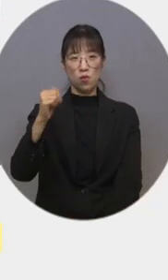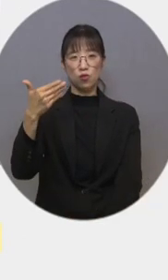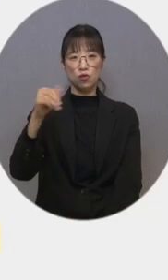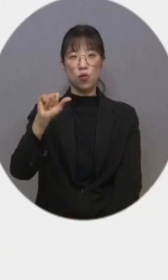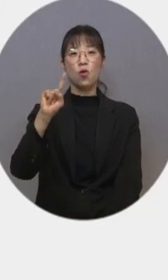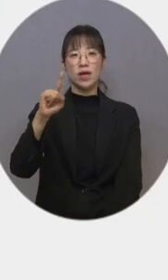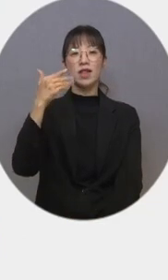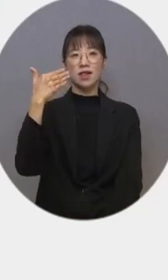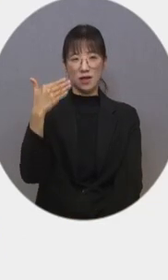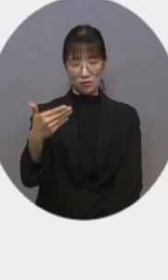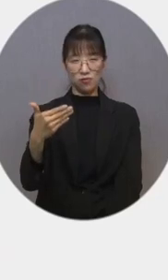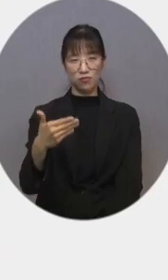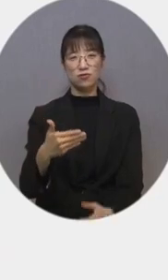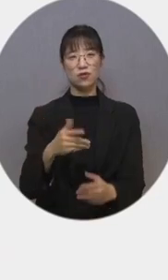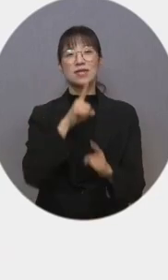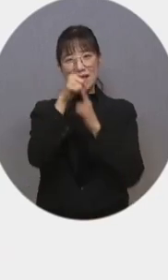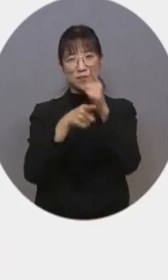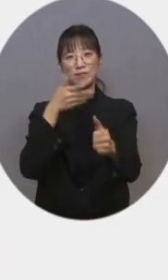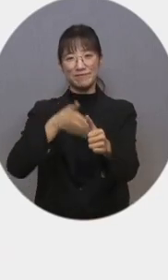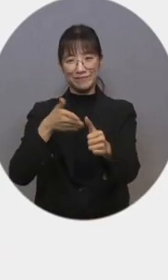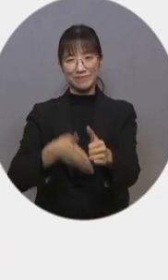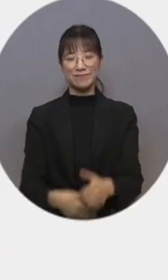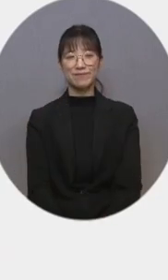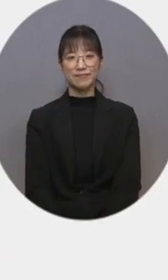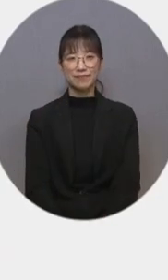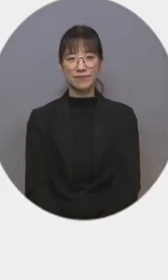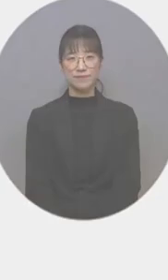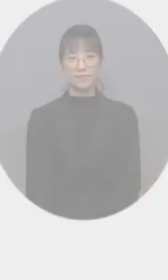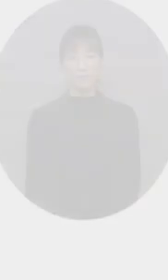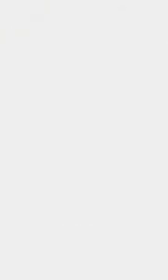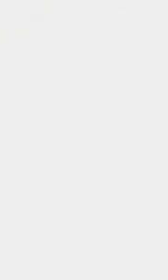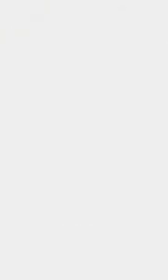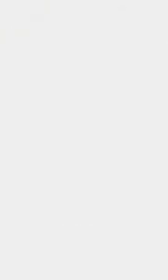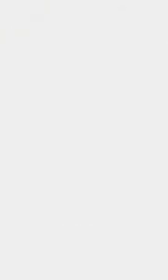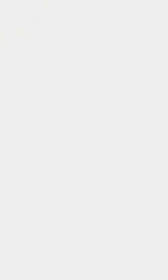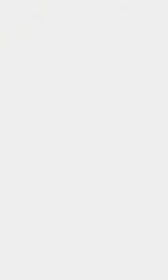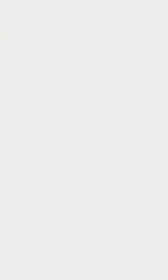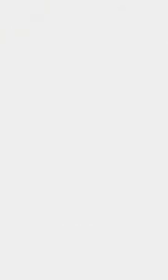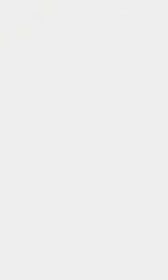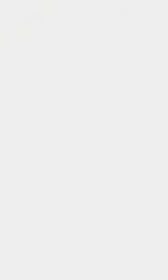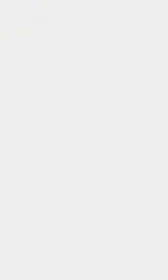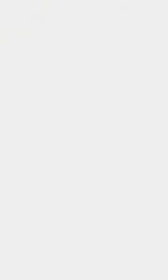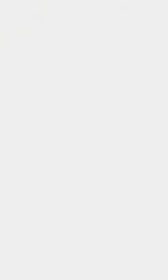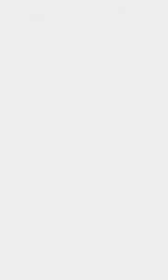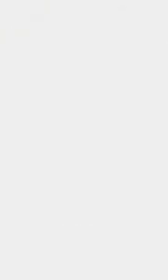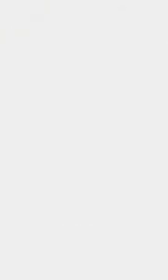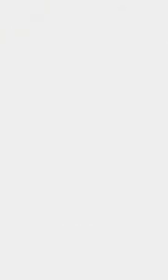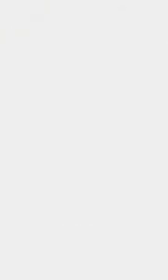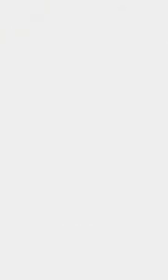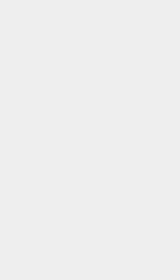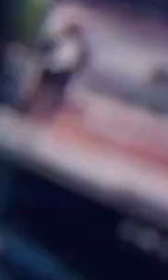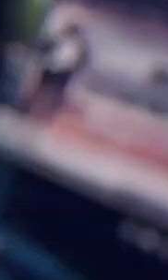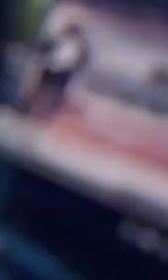전화번호 02-2655-9519로 많은 제보 바랍니다.